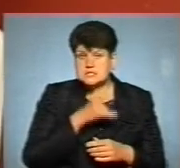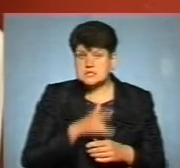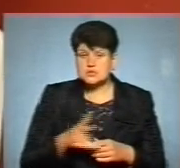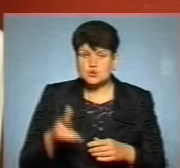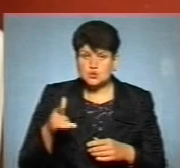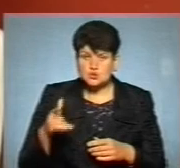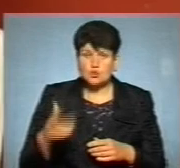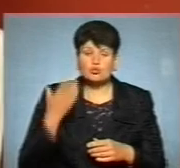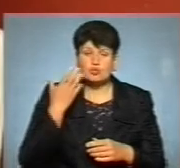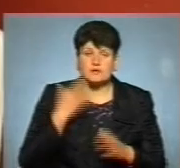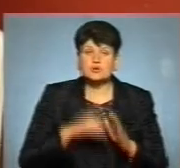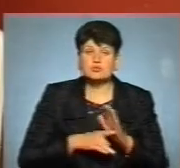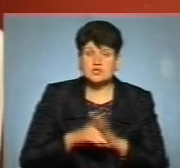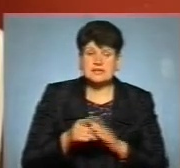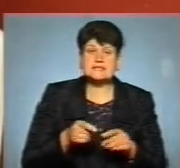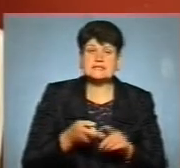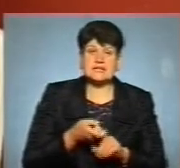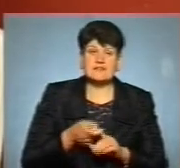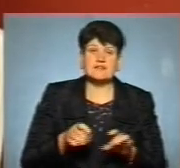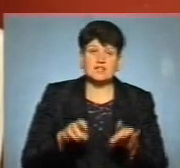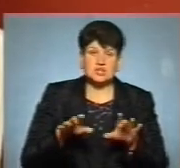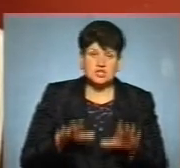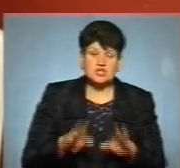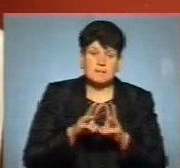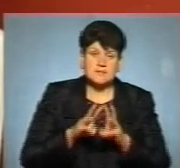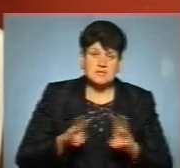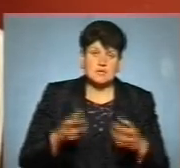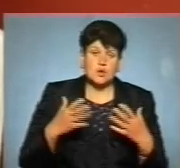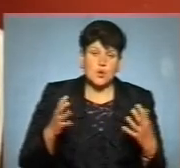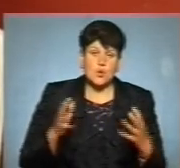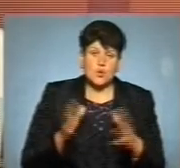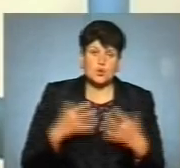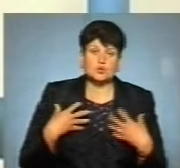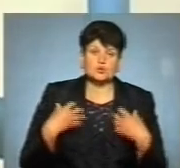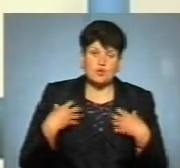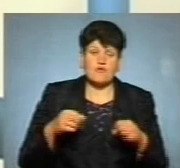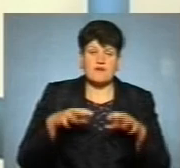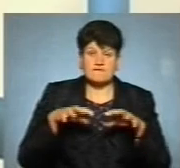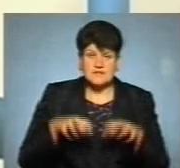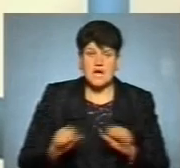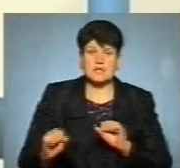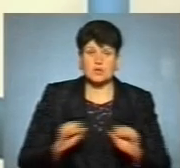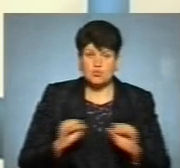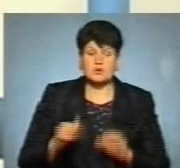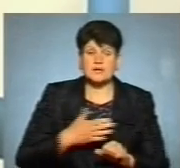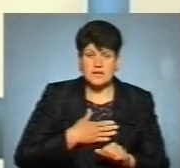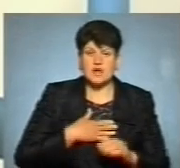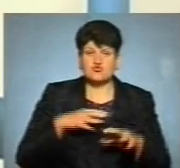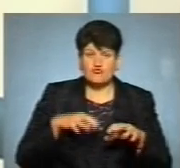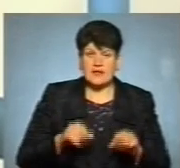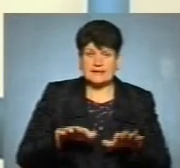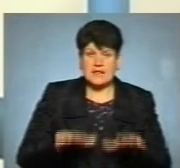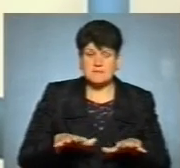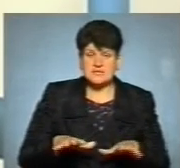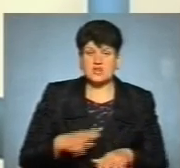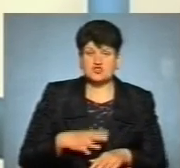коли розпочнеться, залежить від рішення влади. Міністерства охорони здоров'я, влади, уряду, безпосередньо нашої влади на місцях чекаємо. Ну, це